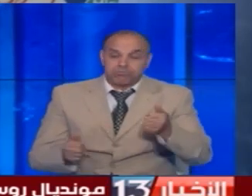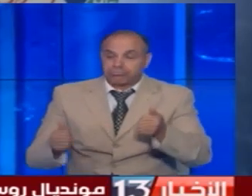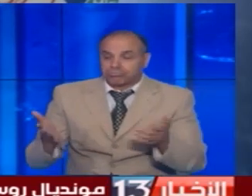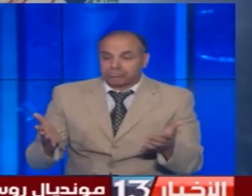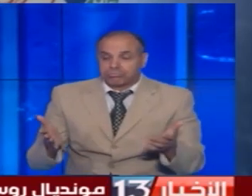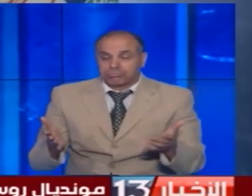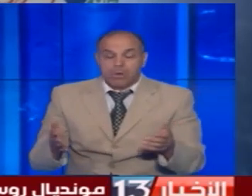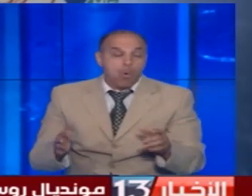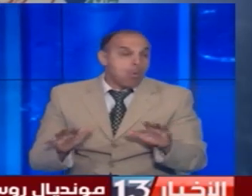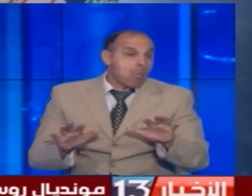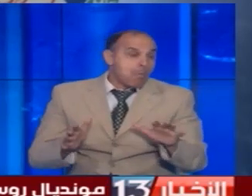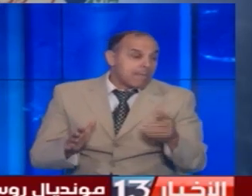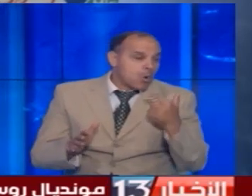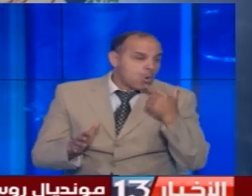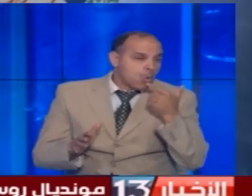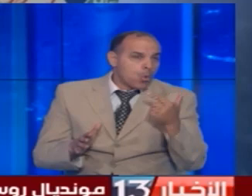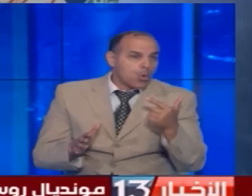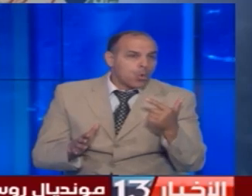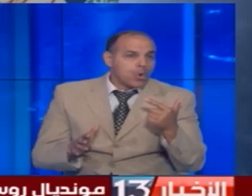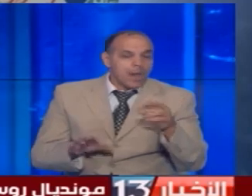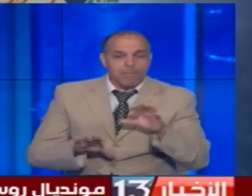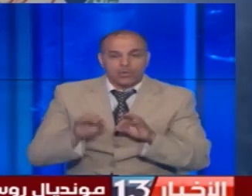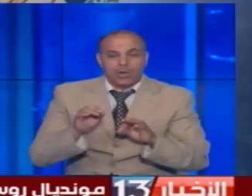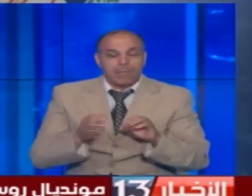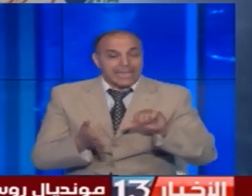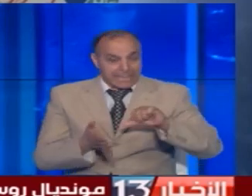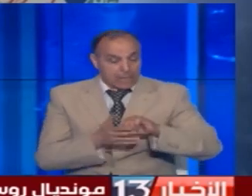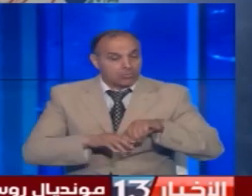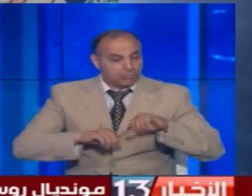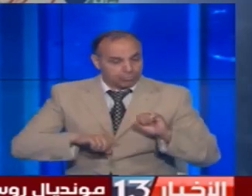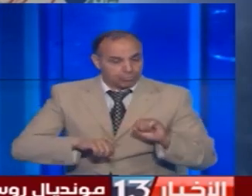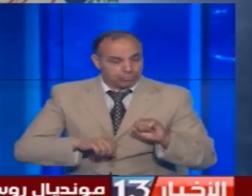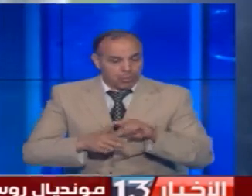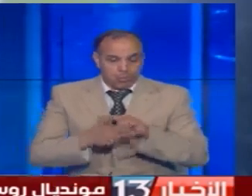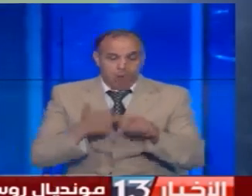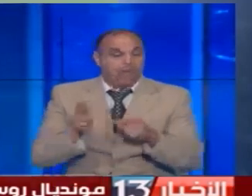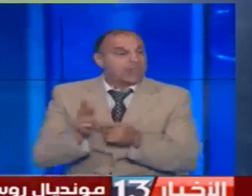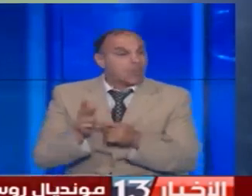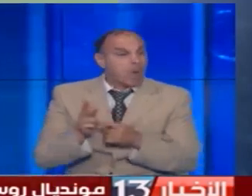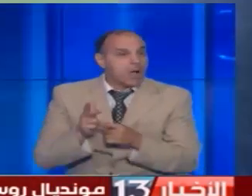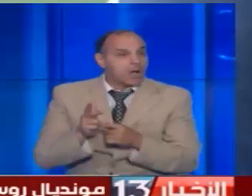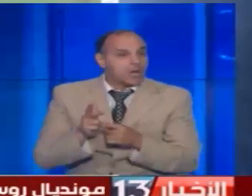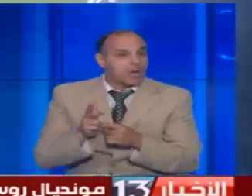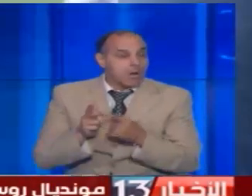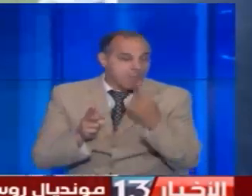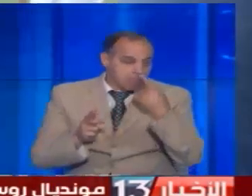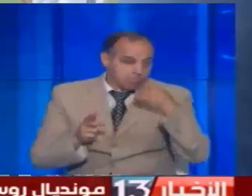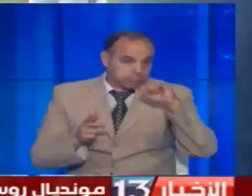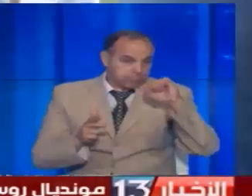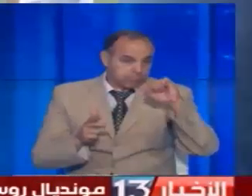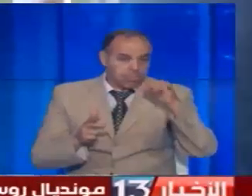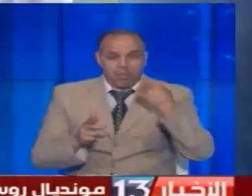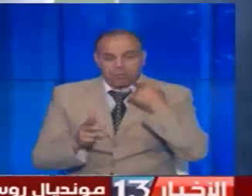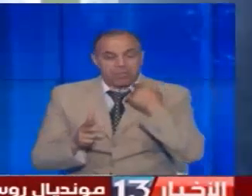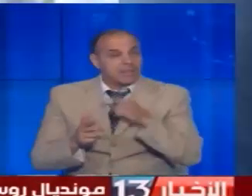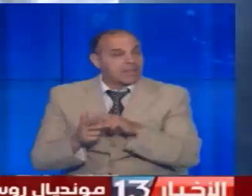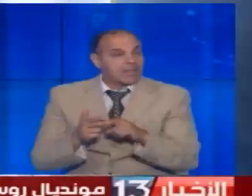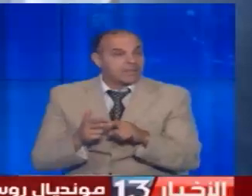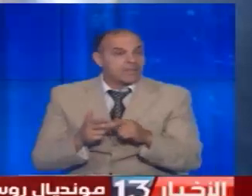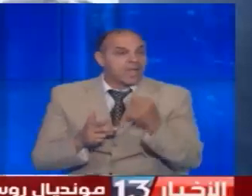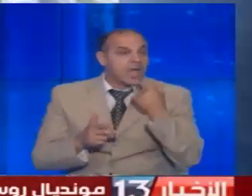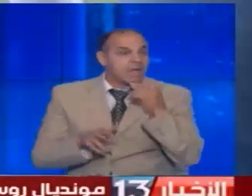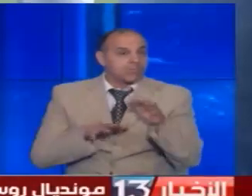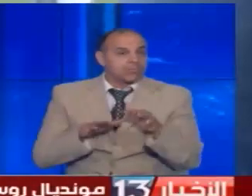الذي سيكون كذلك مطمح المنتخب الإيراني صاحب النقاط 3 من انتصار وهزيمة، حيث